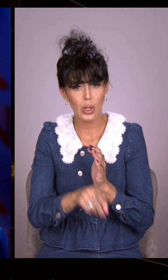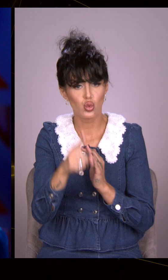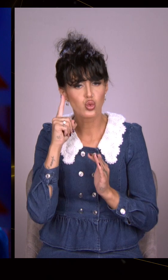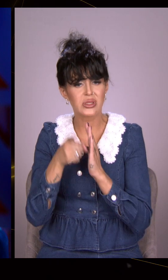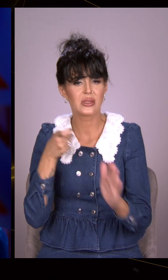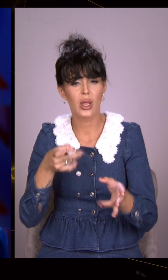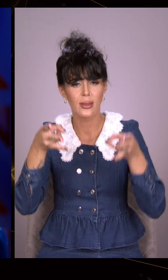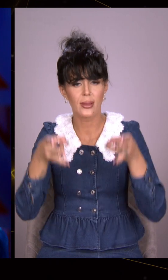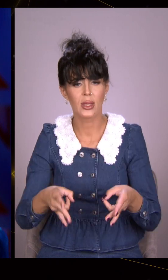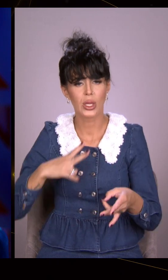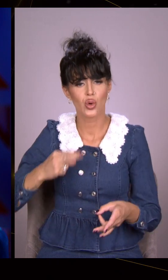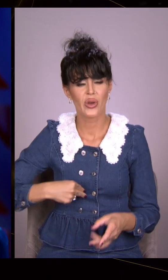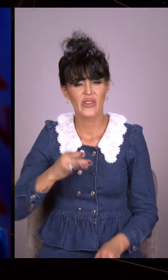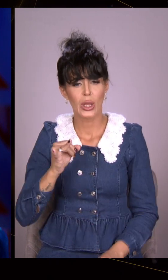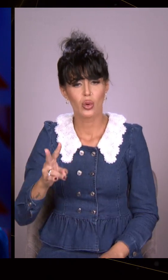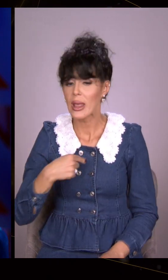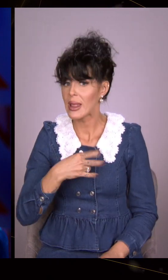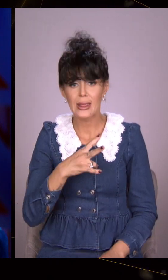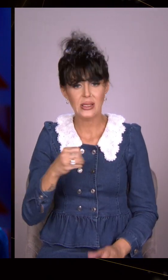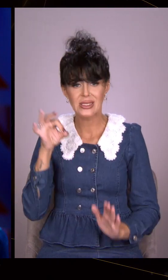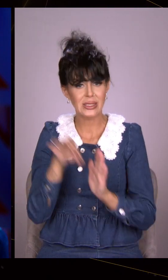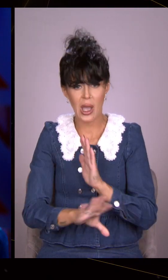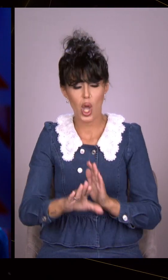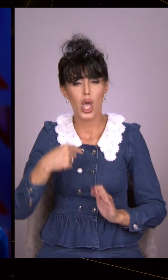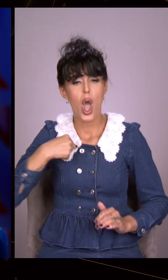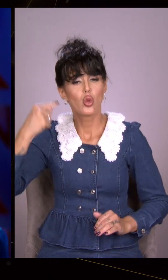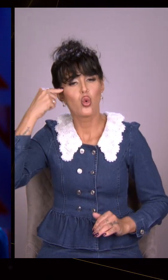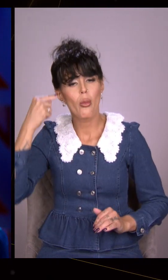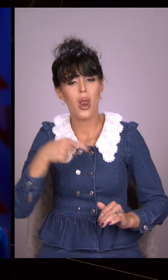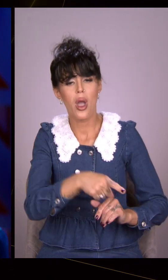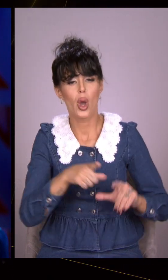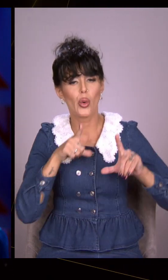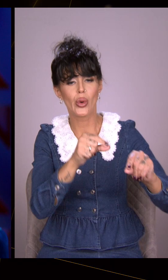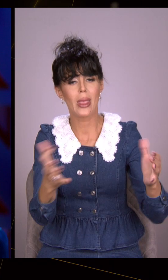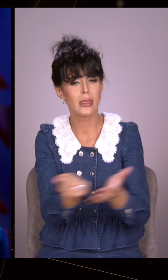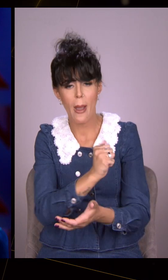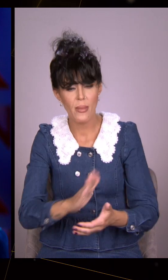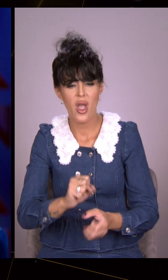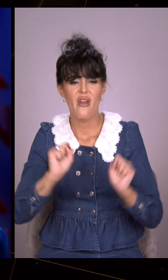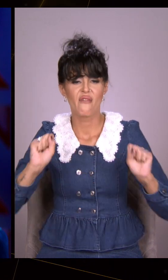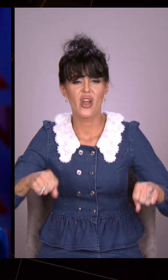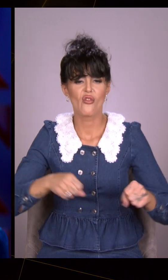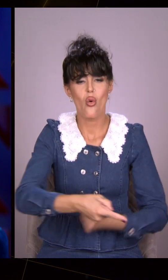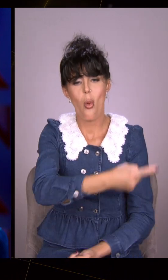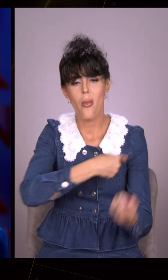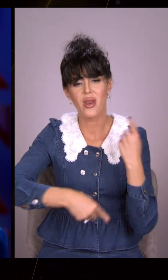Ні. Ну, я думала, що вони не змогли виїхати, і вони десь вернулися в якийсь підвал,